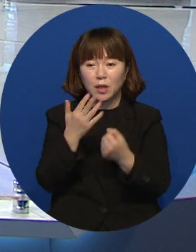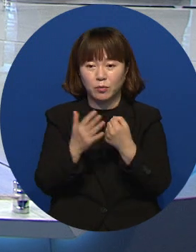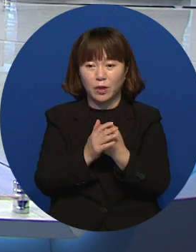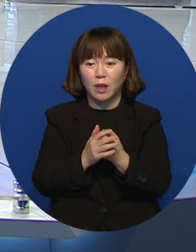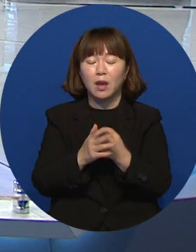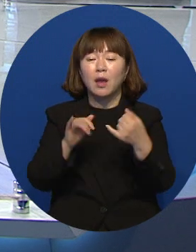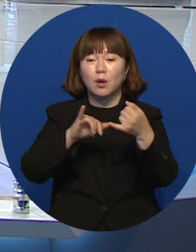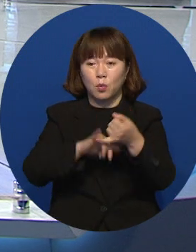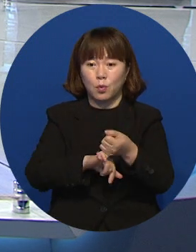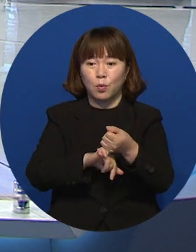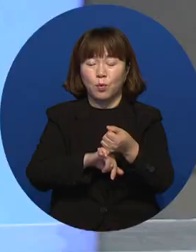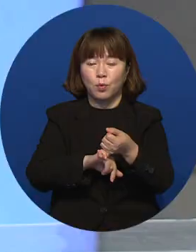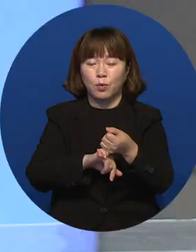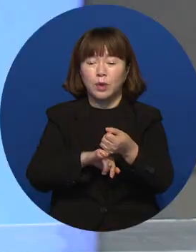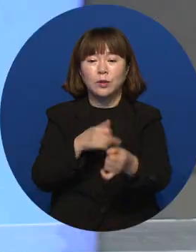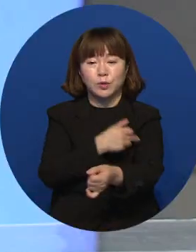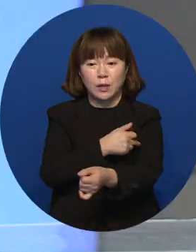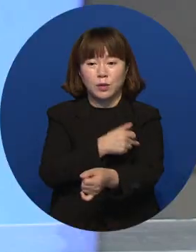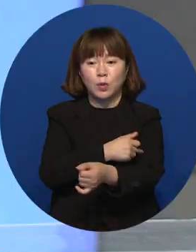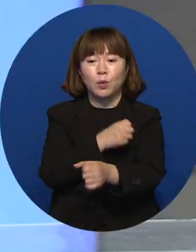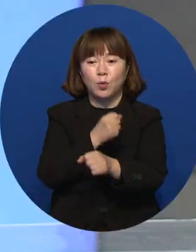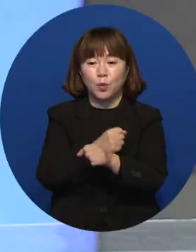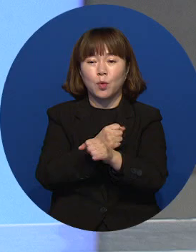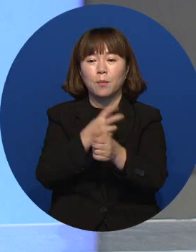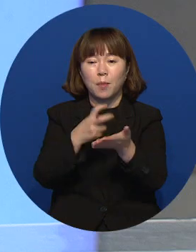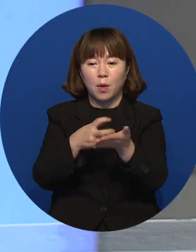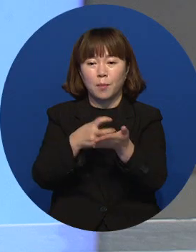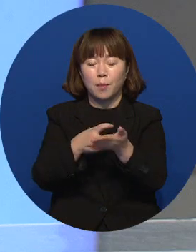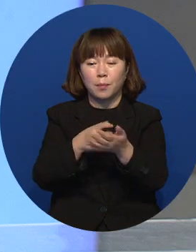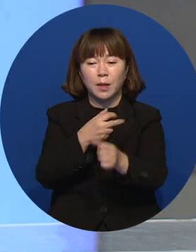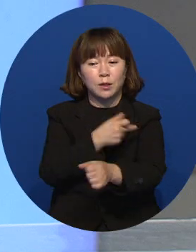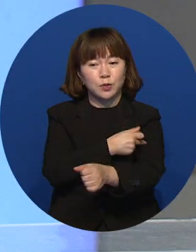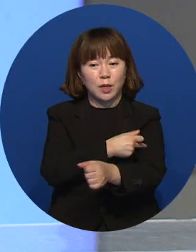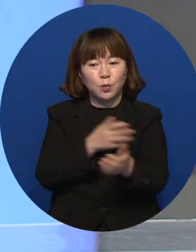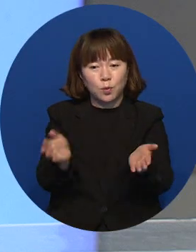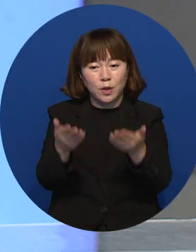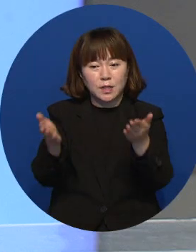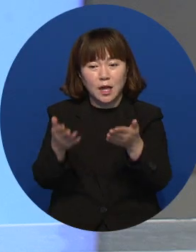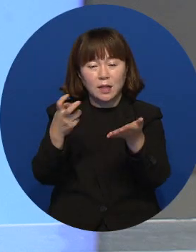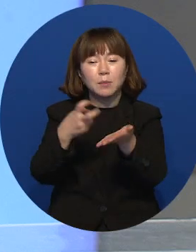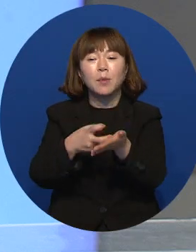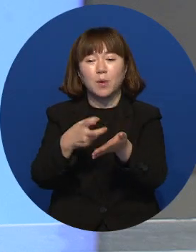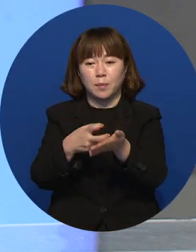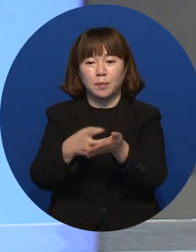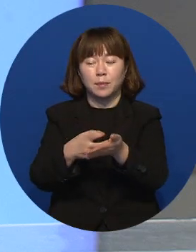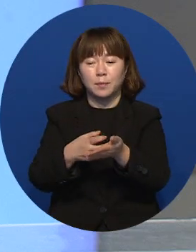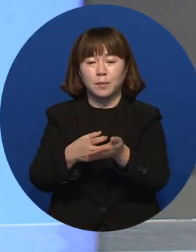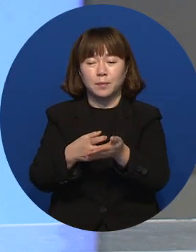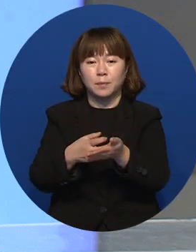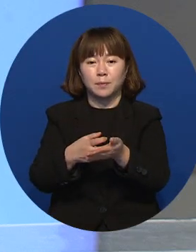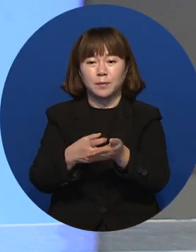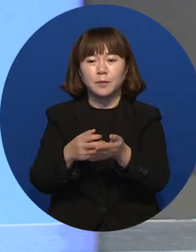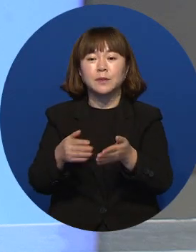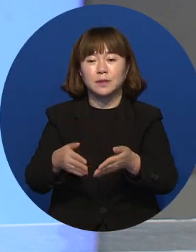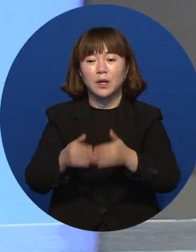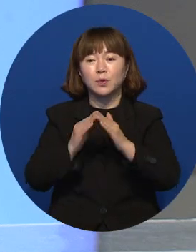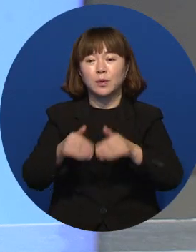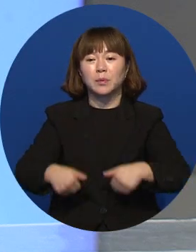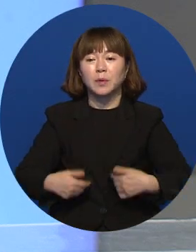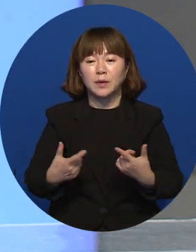맞게 끔 유도하는 그런 안정 쓴 문제 약가 대전 보상 문제를 좀더 국가가 정부에서 신경을 써야 될 것으로 생각하게